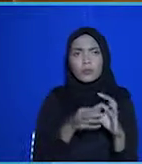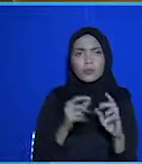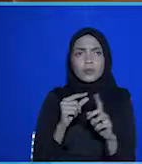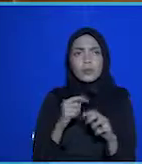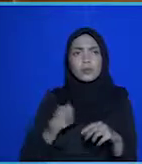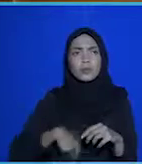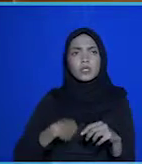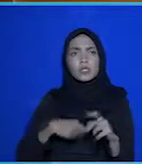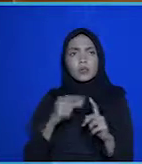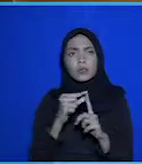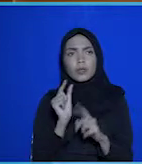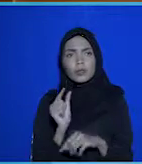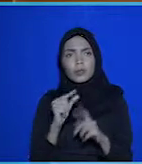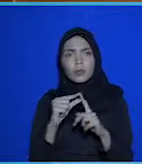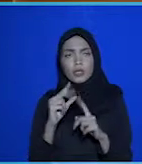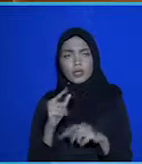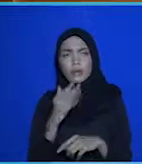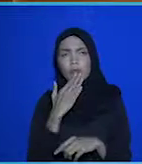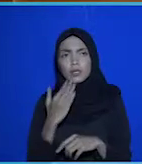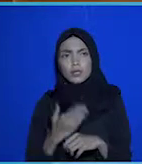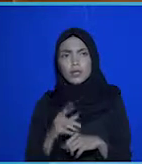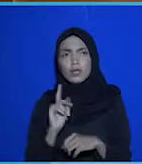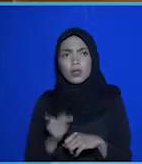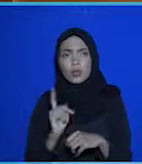tentunya. Biasanya kalau